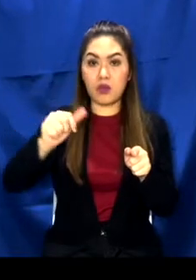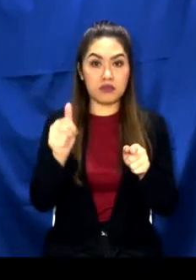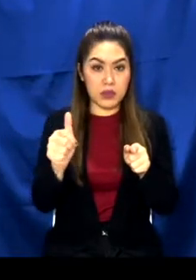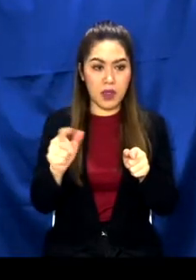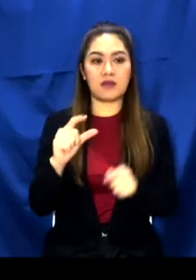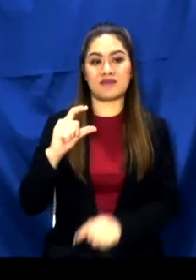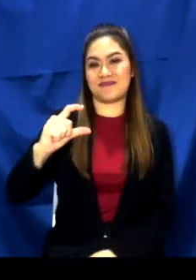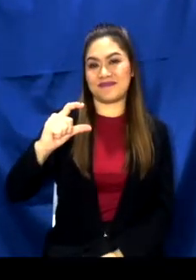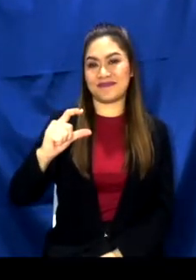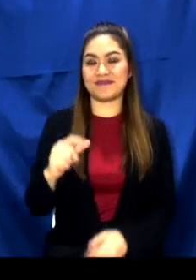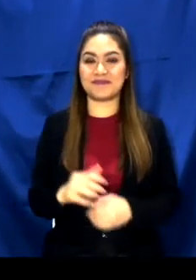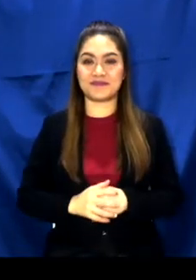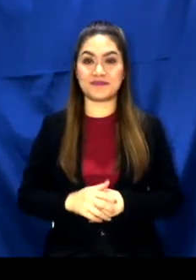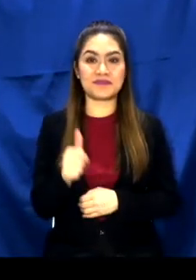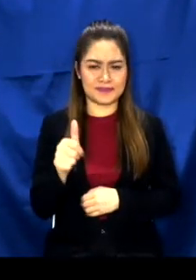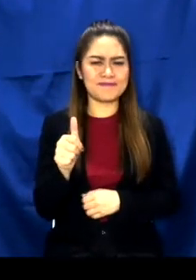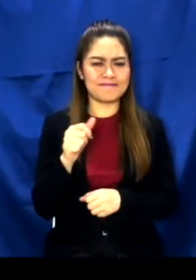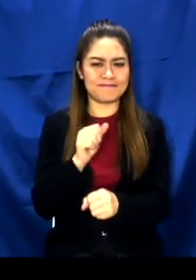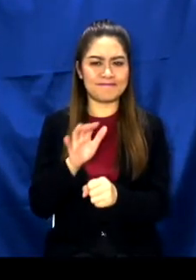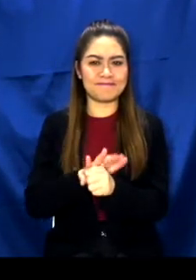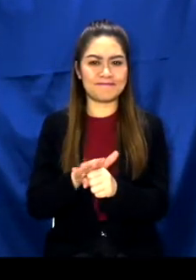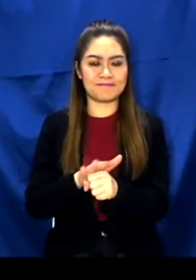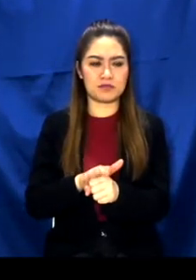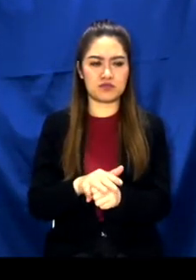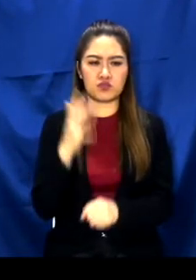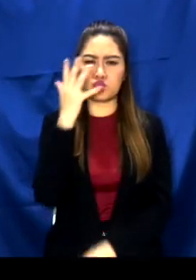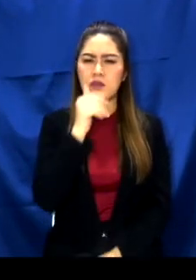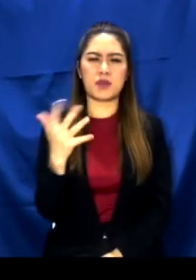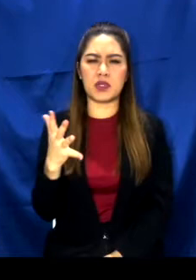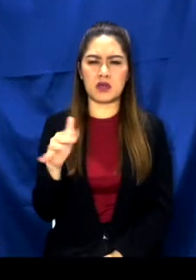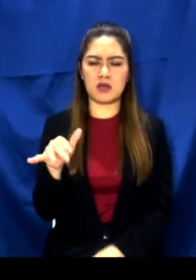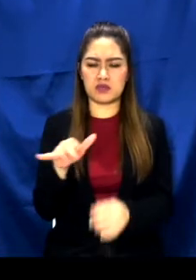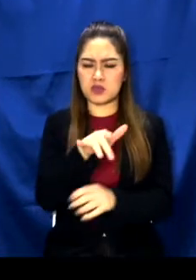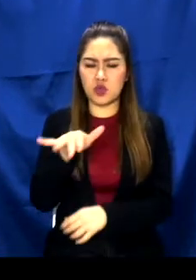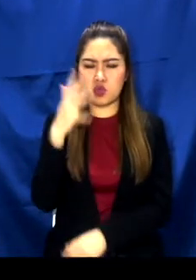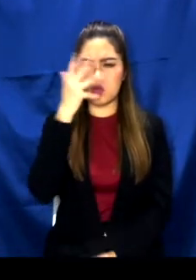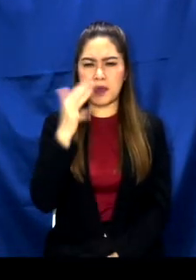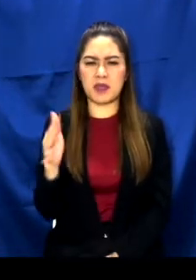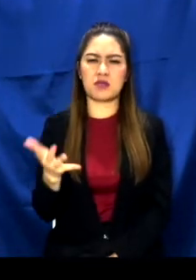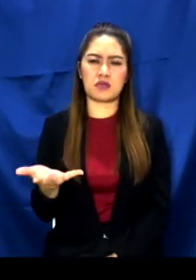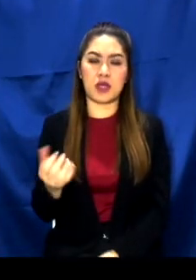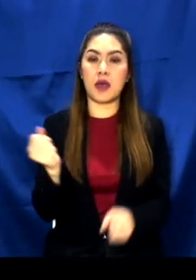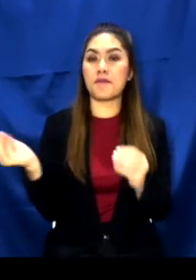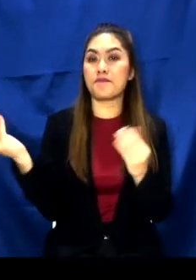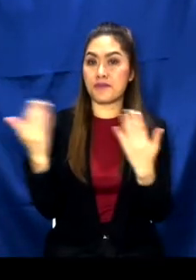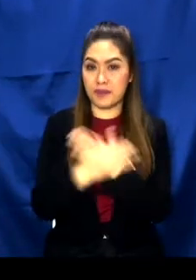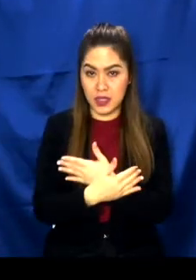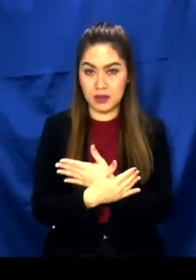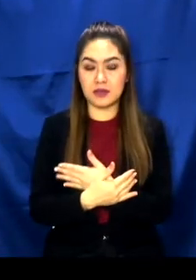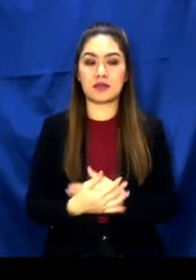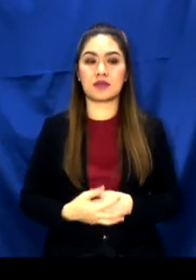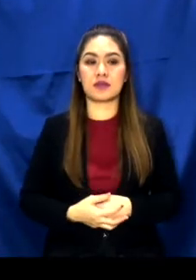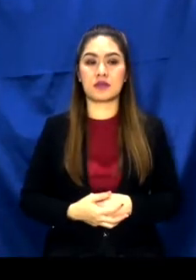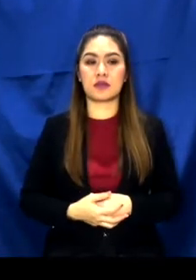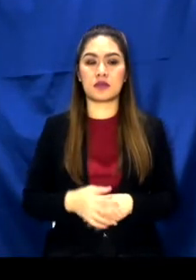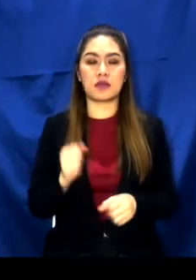าแบบนี้ละใหญ่แบบนี้กำลังดีแต่ว่าฟอนต์ไม่สวยตัวอักษรไม่สวยเลยเราก็ต้องเปลี่ยนปุ๊บแล้ว